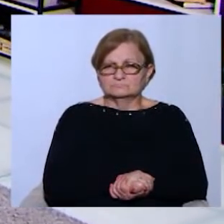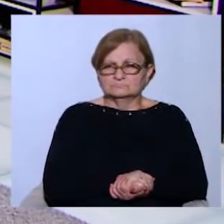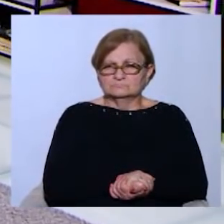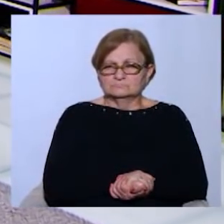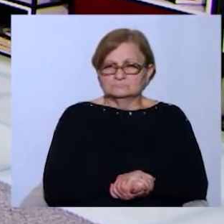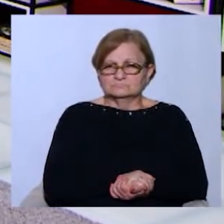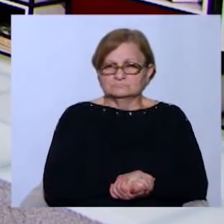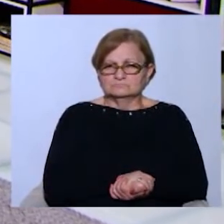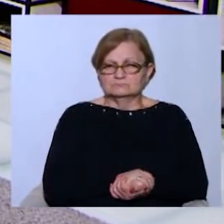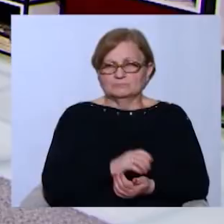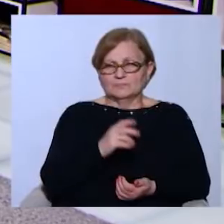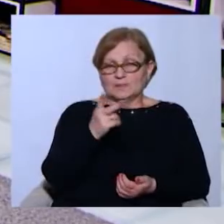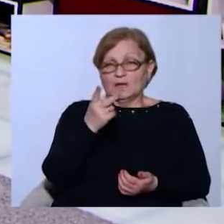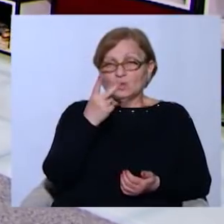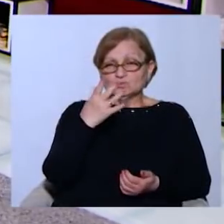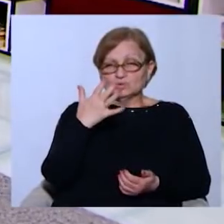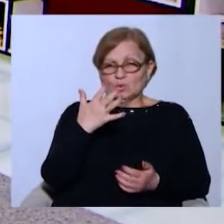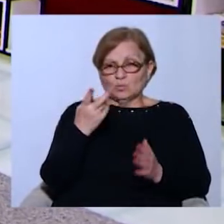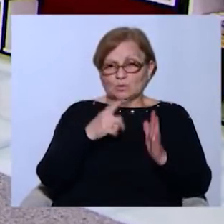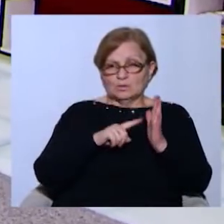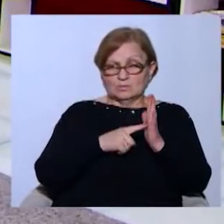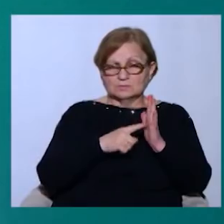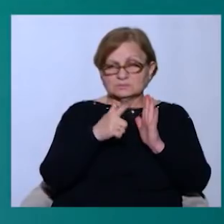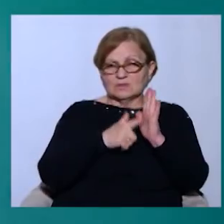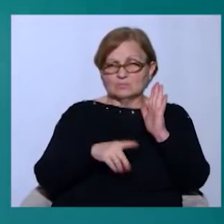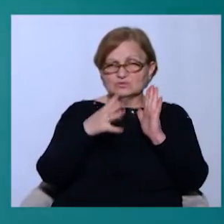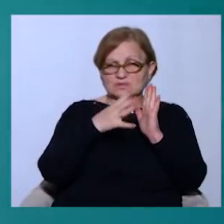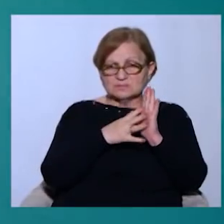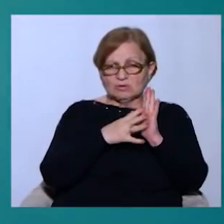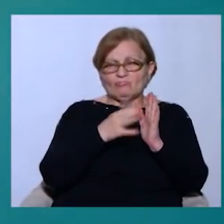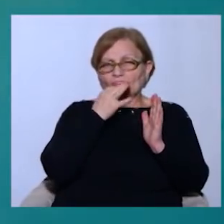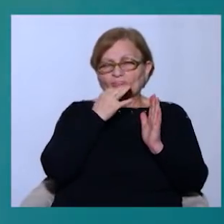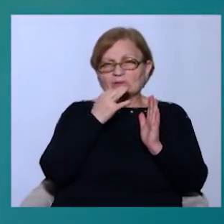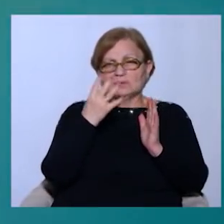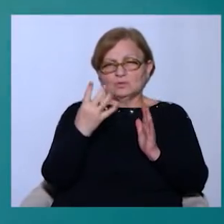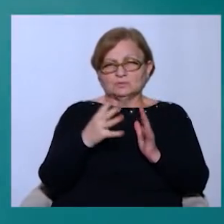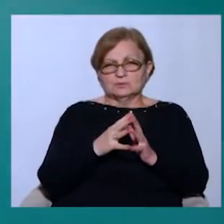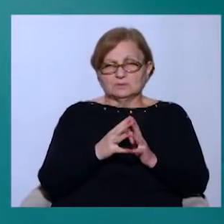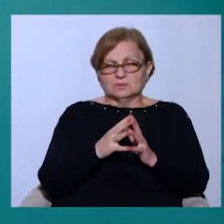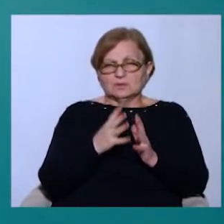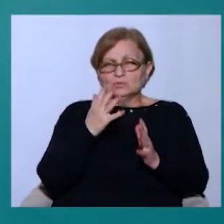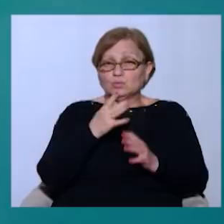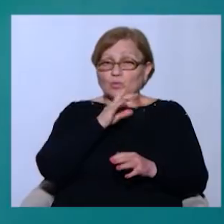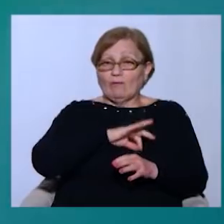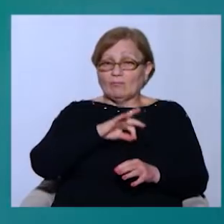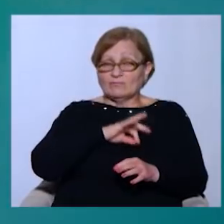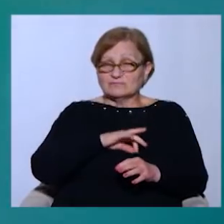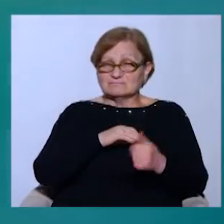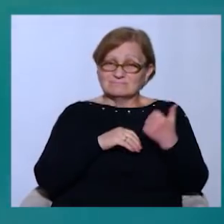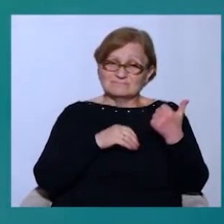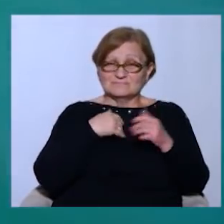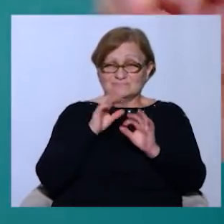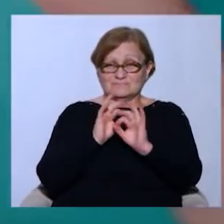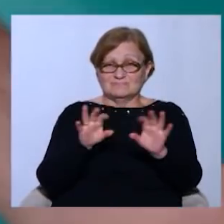აი ასეთი სიტუაცია, 25 უნდა გავამრავლო 79-ზე და მერე მიღებული 4-ზე. თუ გამოვიყენებთ იმას, რაც მე წეღან